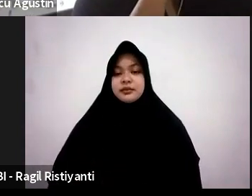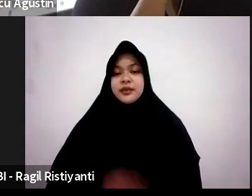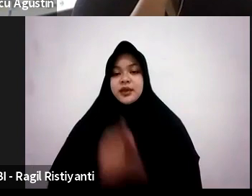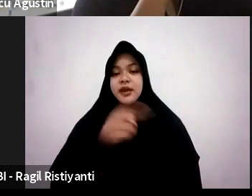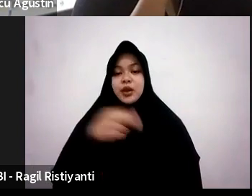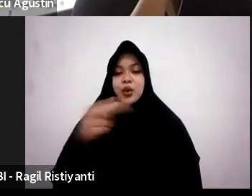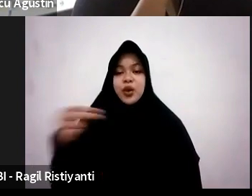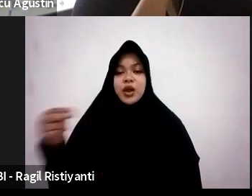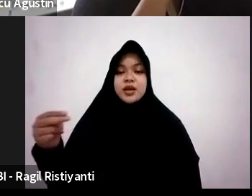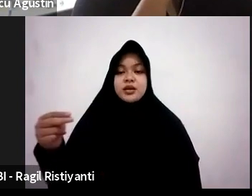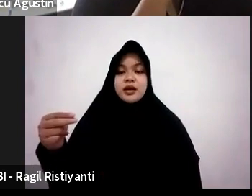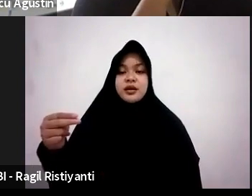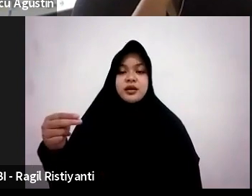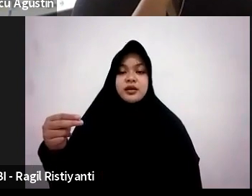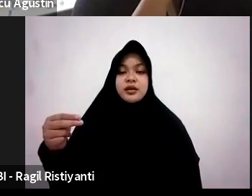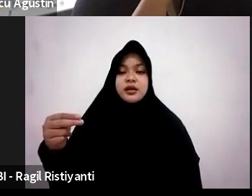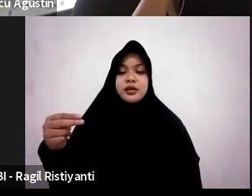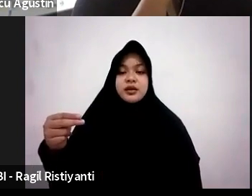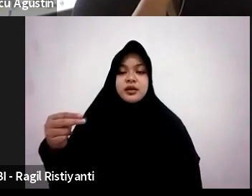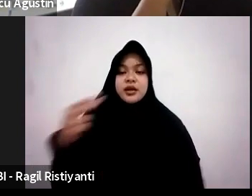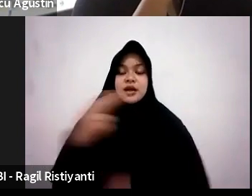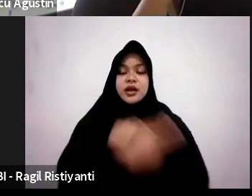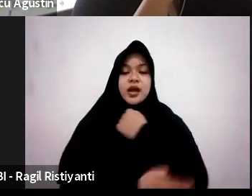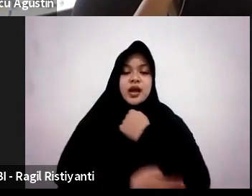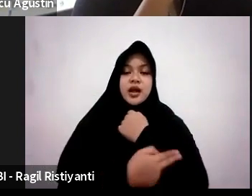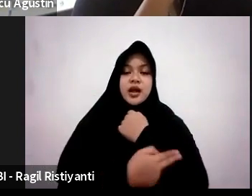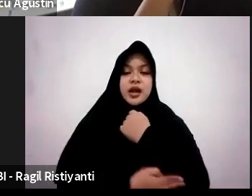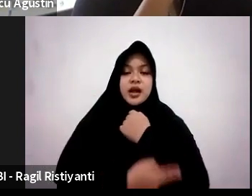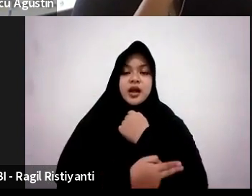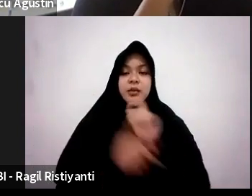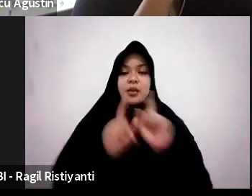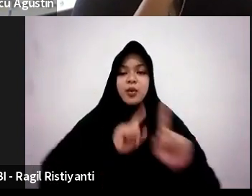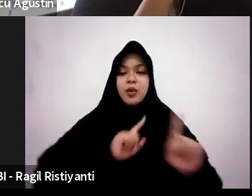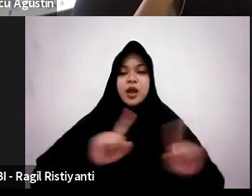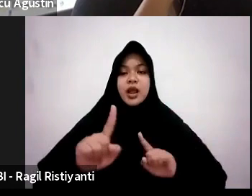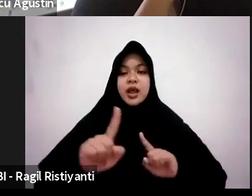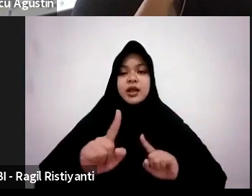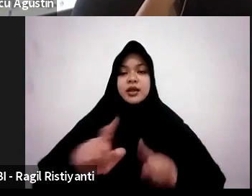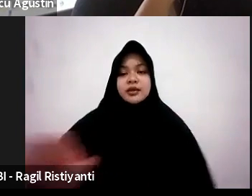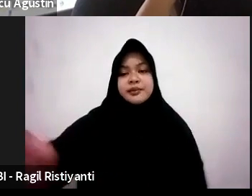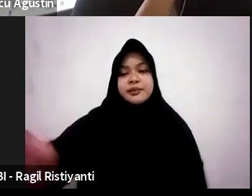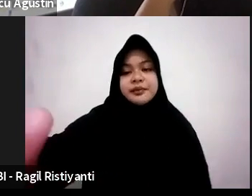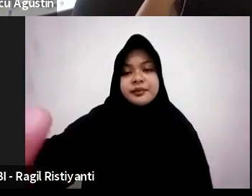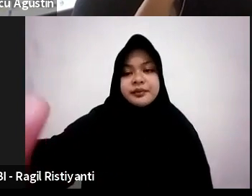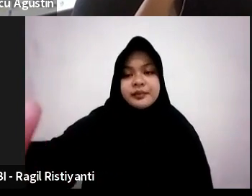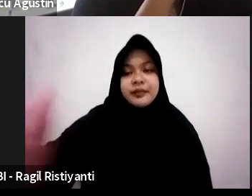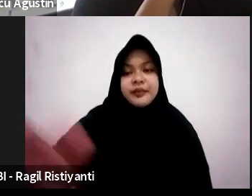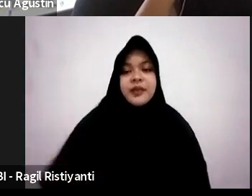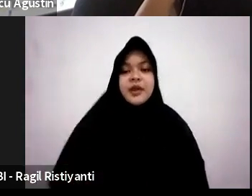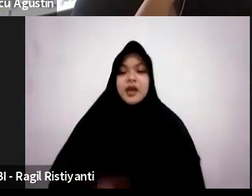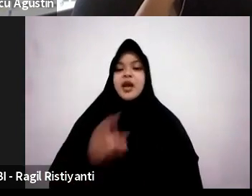kemudian di negara-negara pokoknya dibelah negara perwakilan ekonomi ekonomi yang mulai dari yang